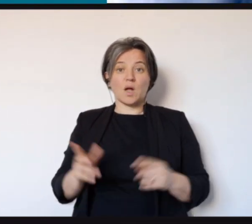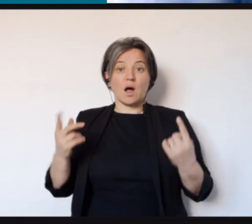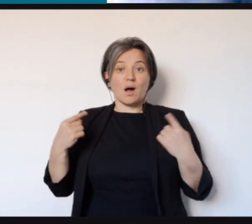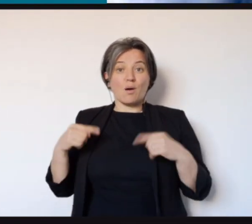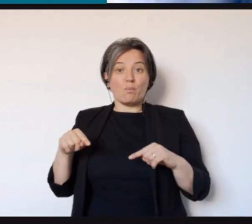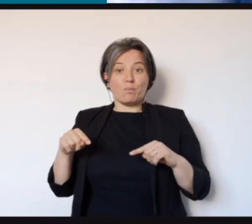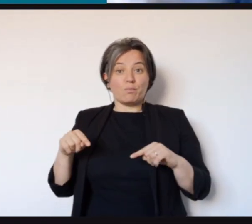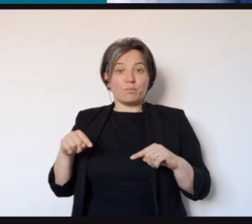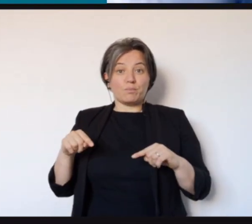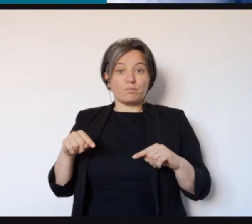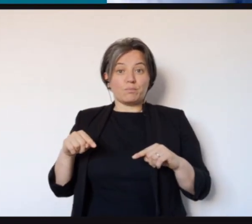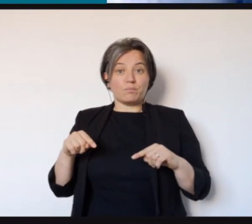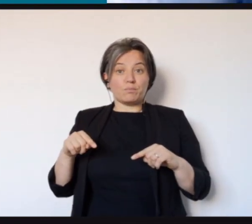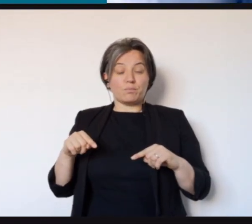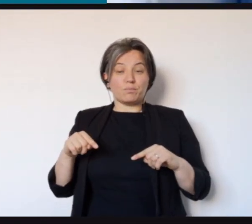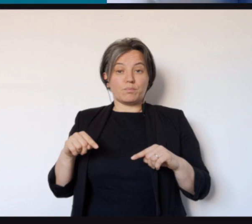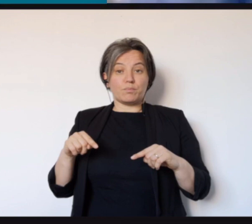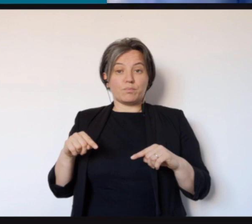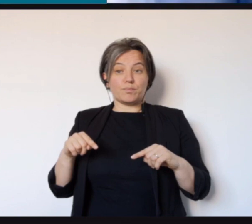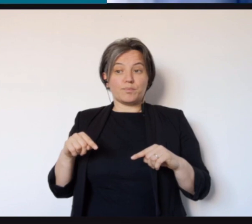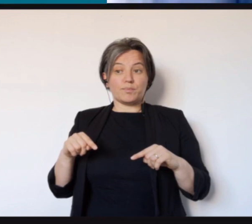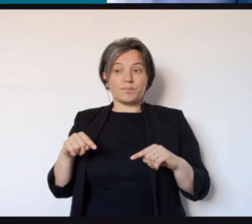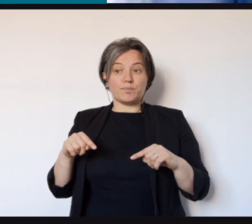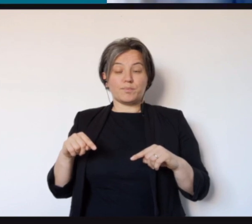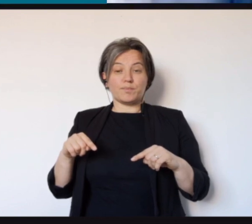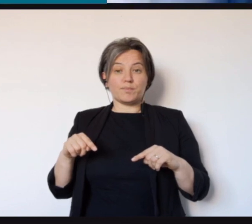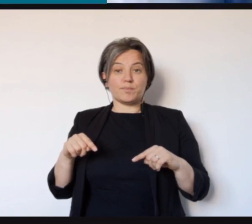E questo però